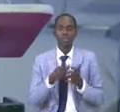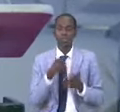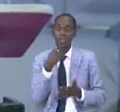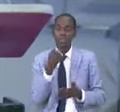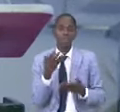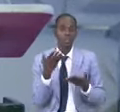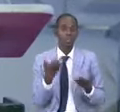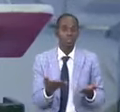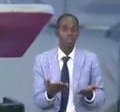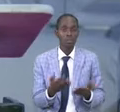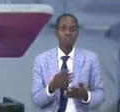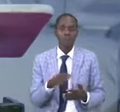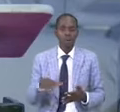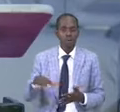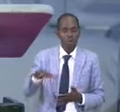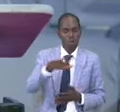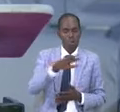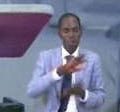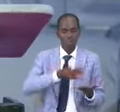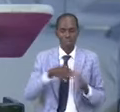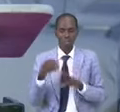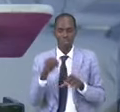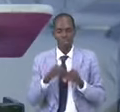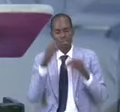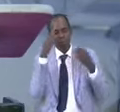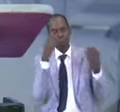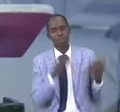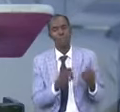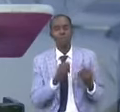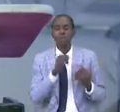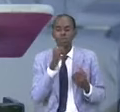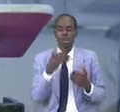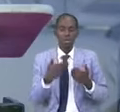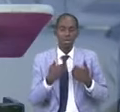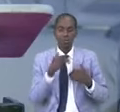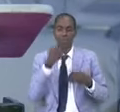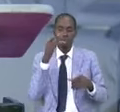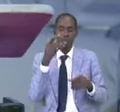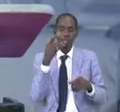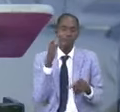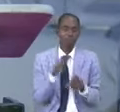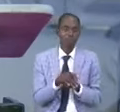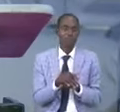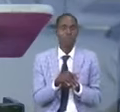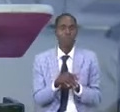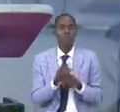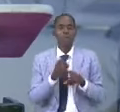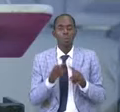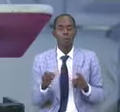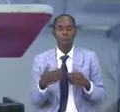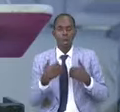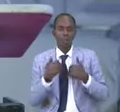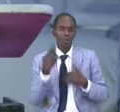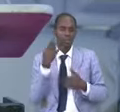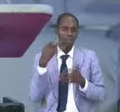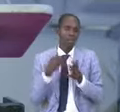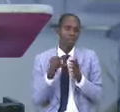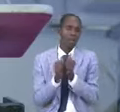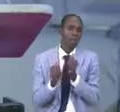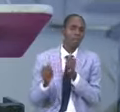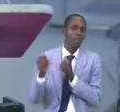c'est dans la foi qui sont tous morts sans avoir obtenu les choses promises mais ils les ont vu ils saluaient de loin reconnaissant